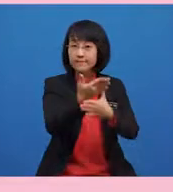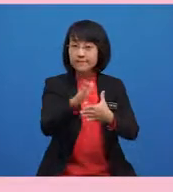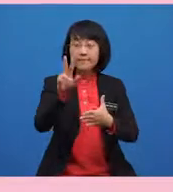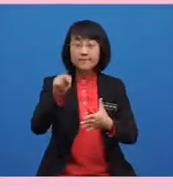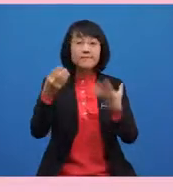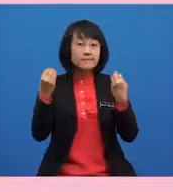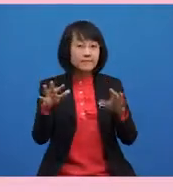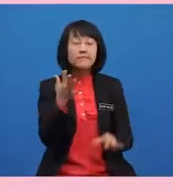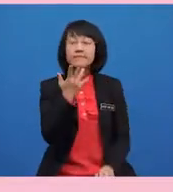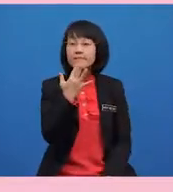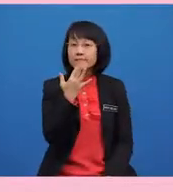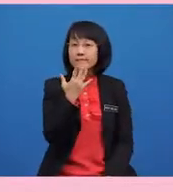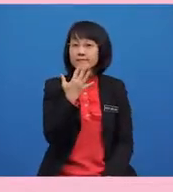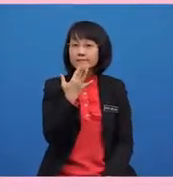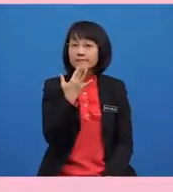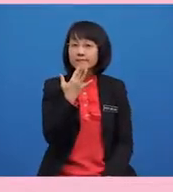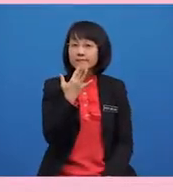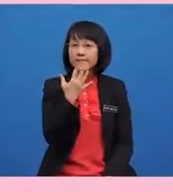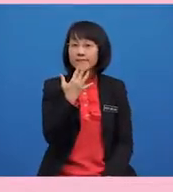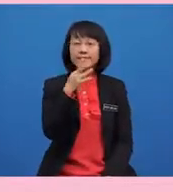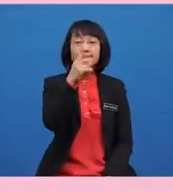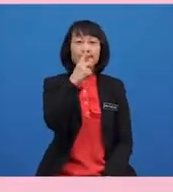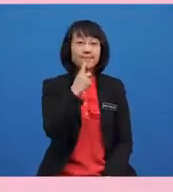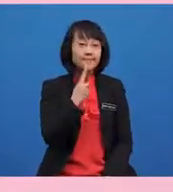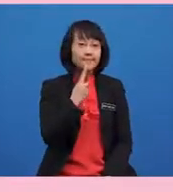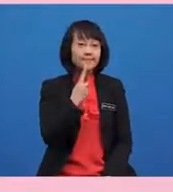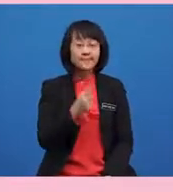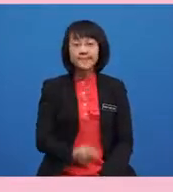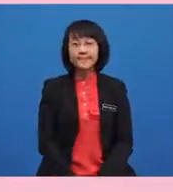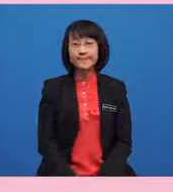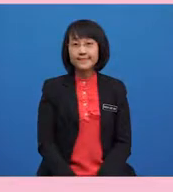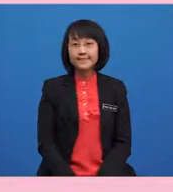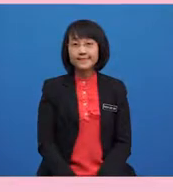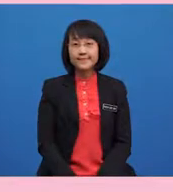bahagian telah diwarnakan dengan warna merah.